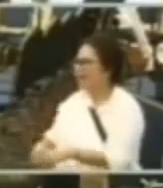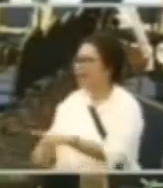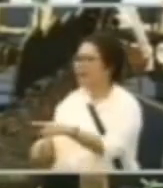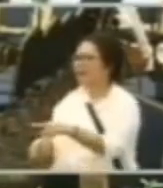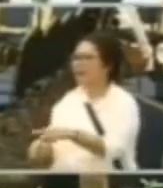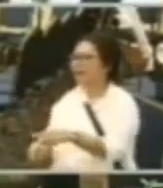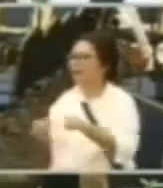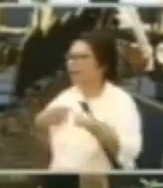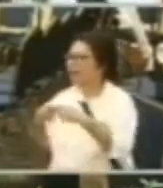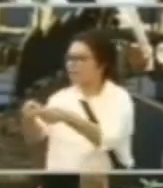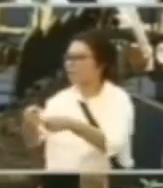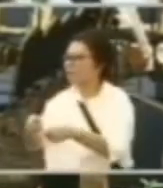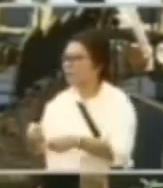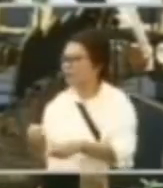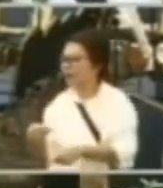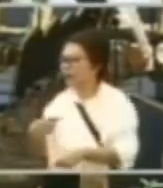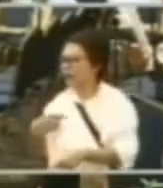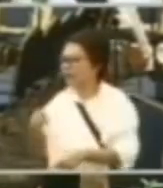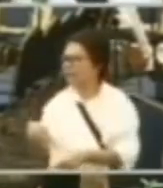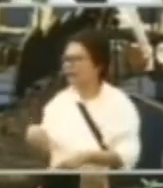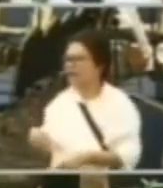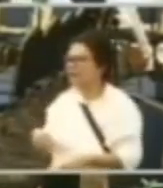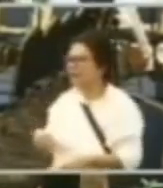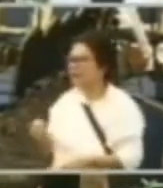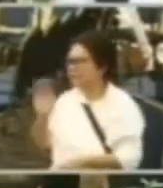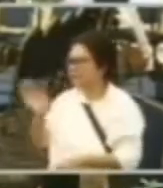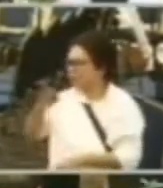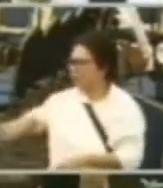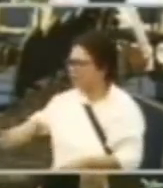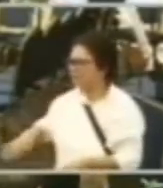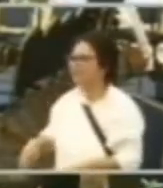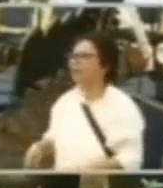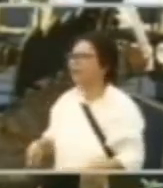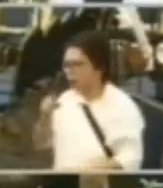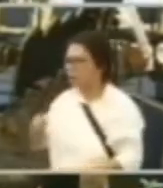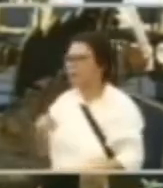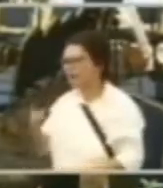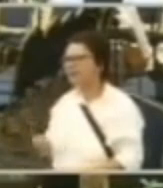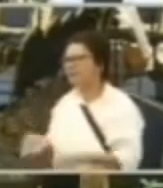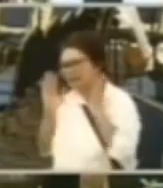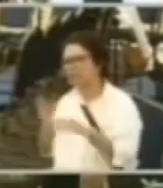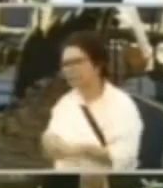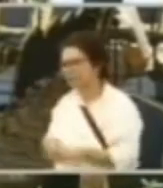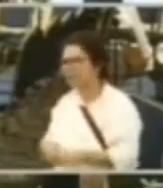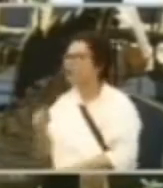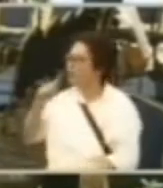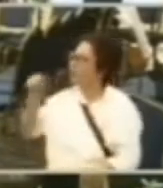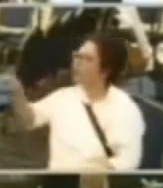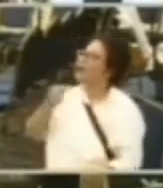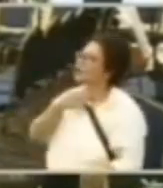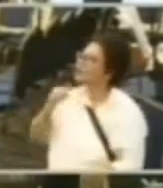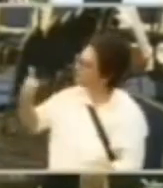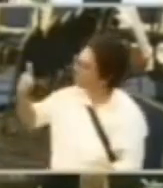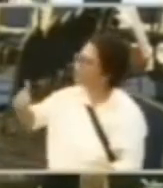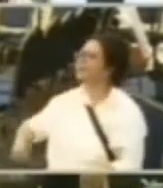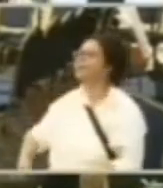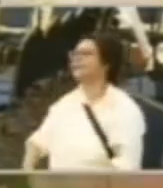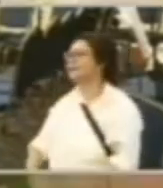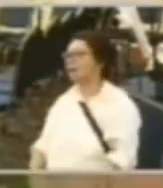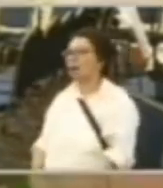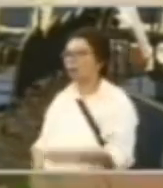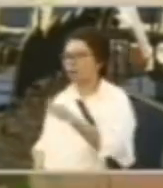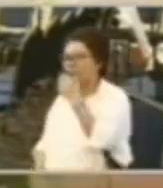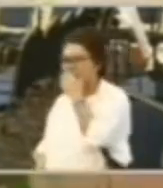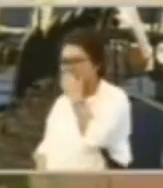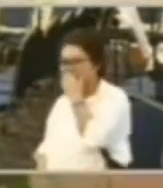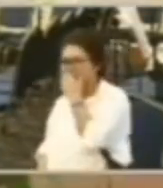Sampai semua teman-temannya, kamu memalukan. Kamu. Lalu dia tanya, memangnya saya salah, Romo? Enggak, kamu gak salah. Cuma ngejawabnya gak